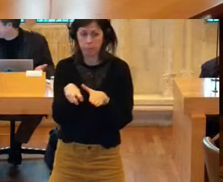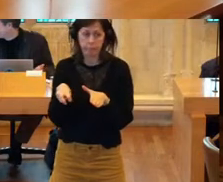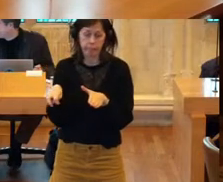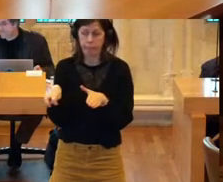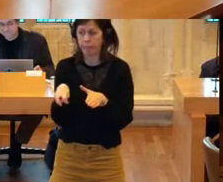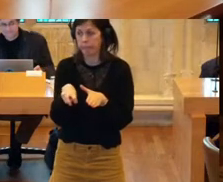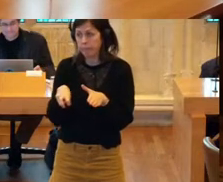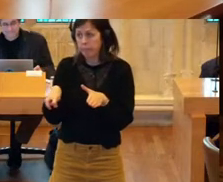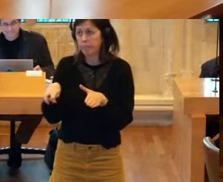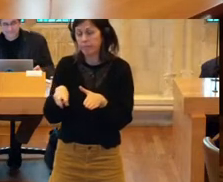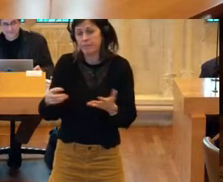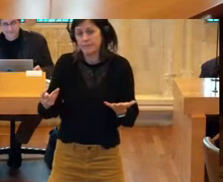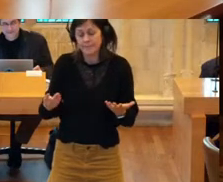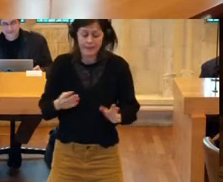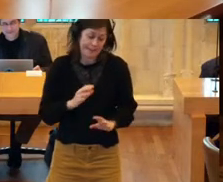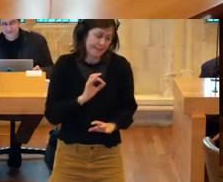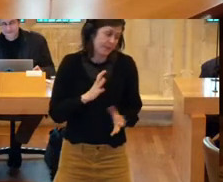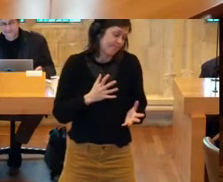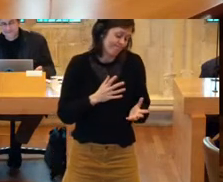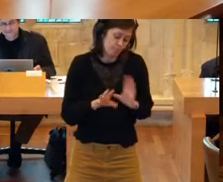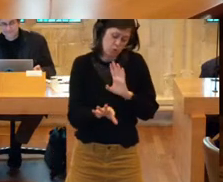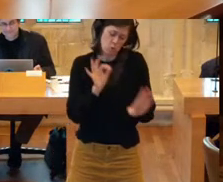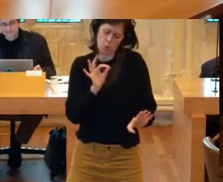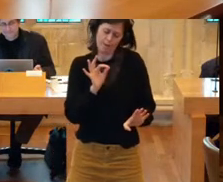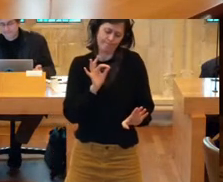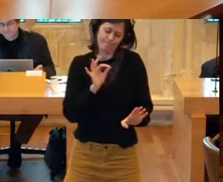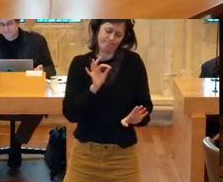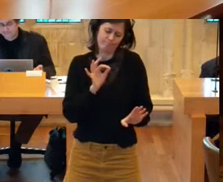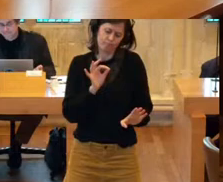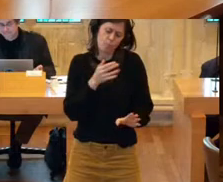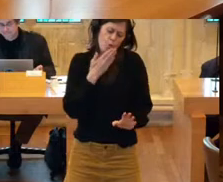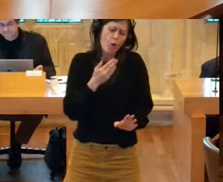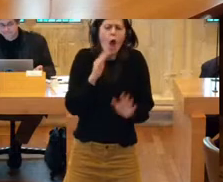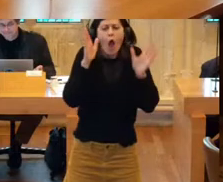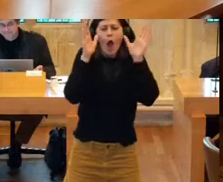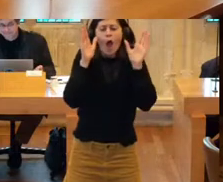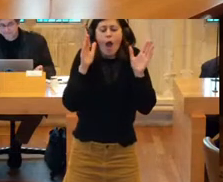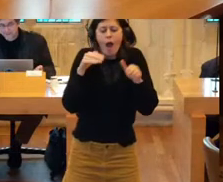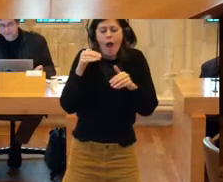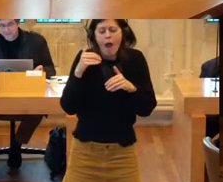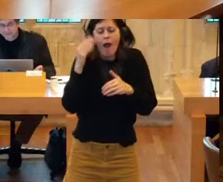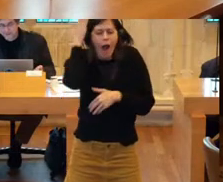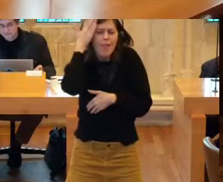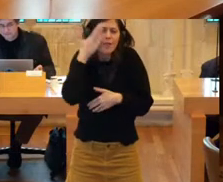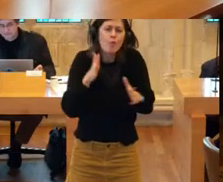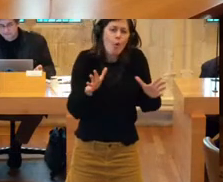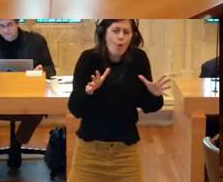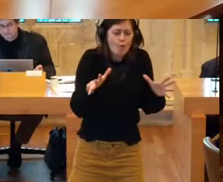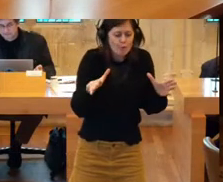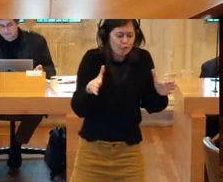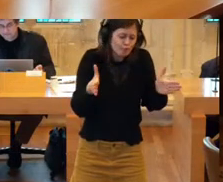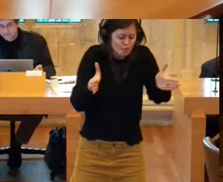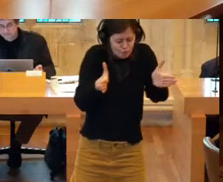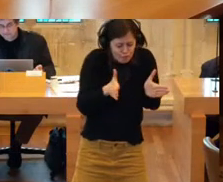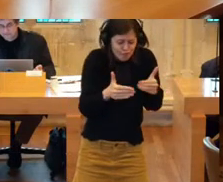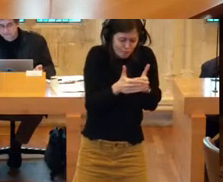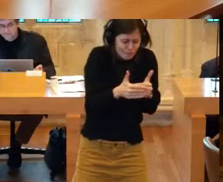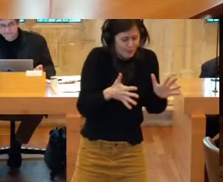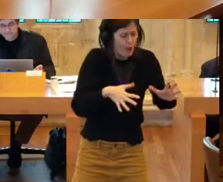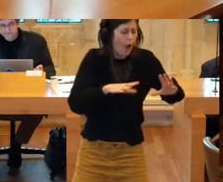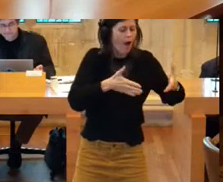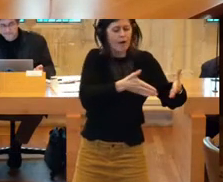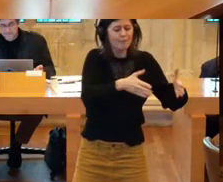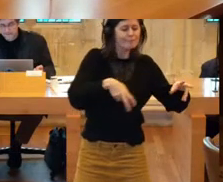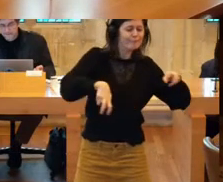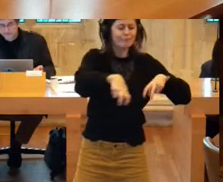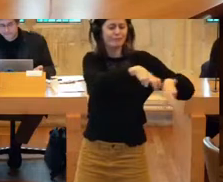fait de privilégier effectivement l'accueil de plus petits animaux, parce que effectivement, ayant de fait plus de place.